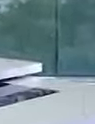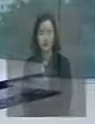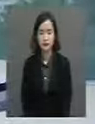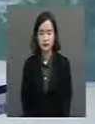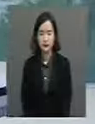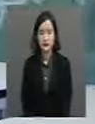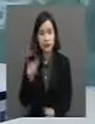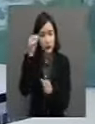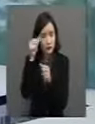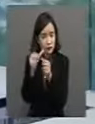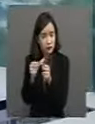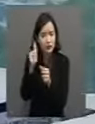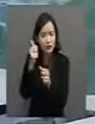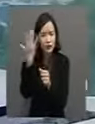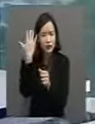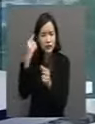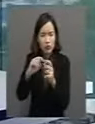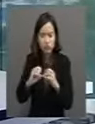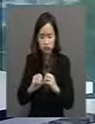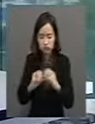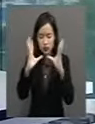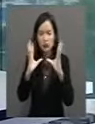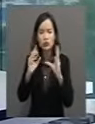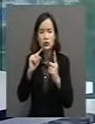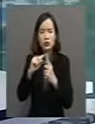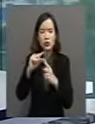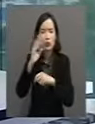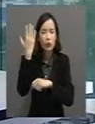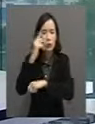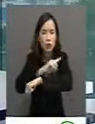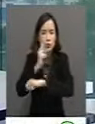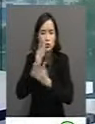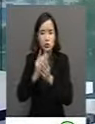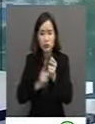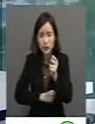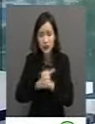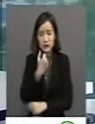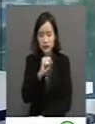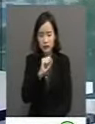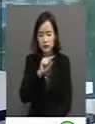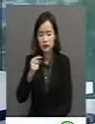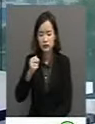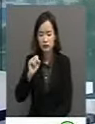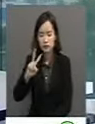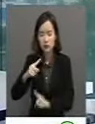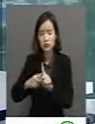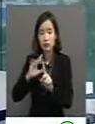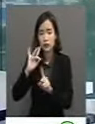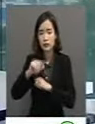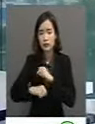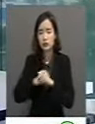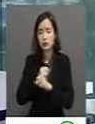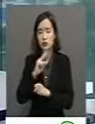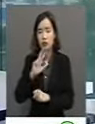คุณผู้ชมฮะยังจำเหตุการณ์วางระเบิดแล้วก็ลอบวางเพลิงช่วงวันหยุดยาว10ถึง12สิงหาคมปี59ได้ไหมฮะ ครับ ค